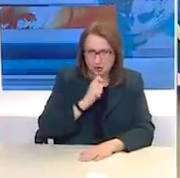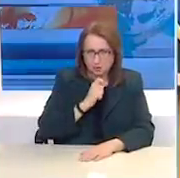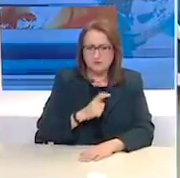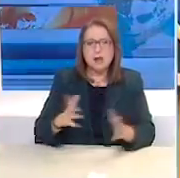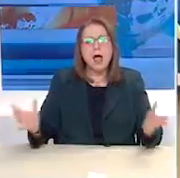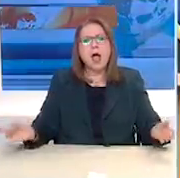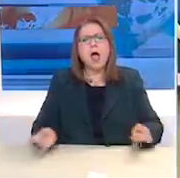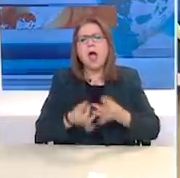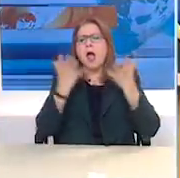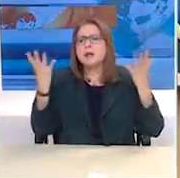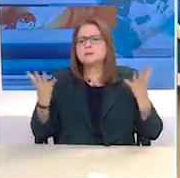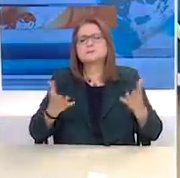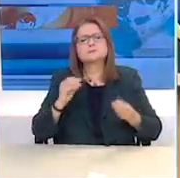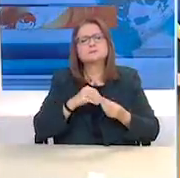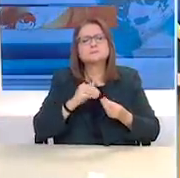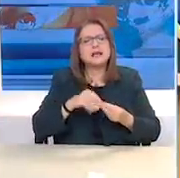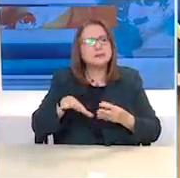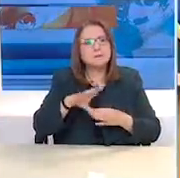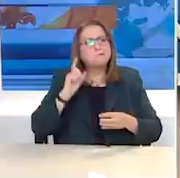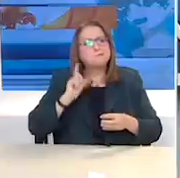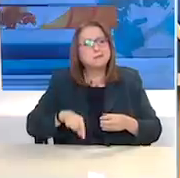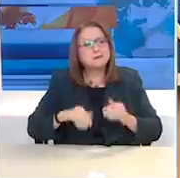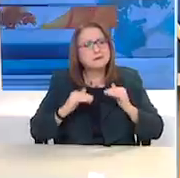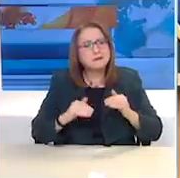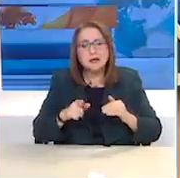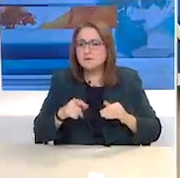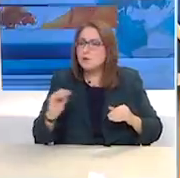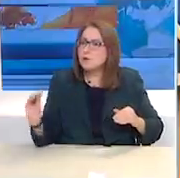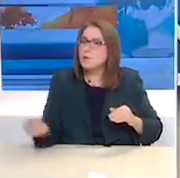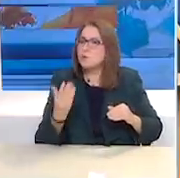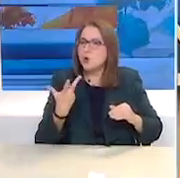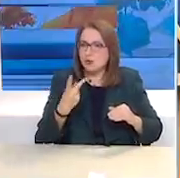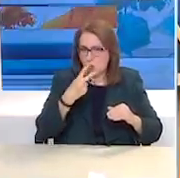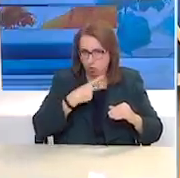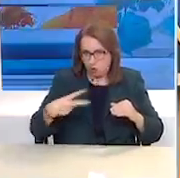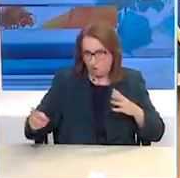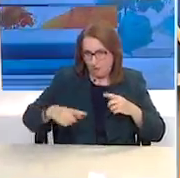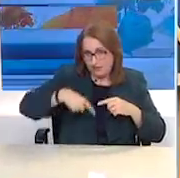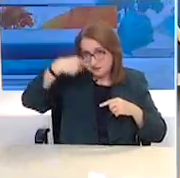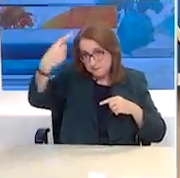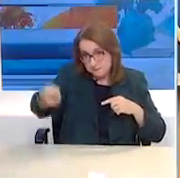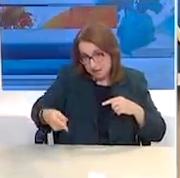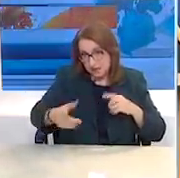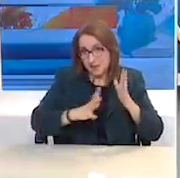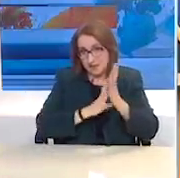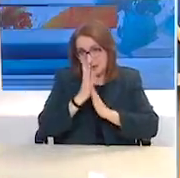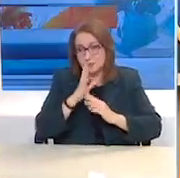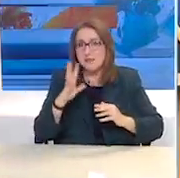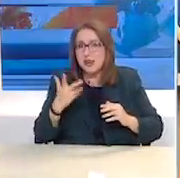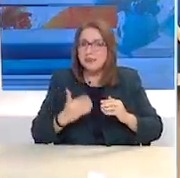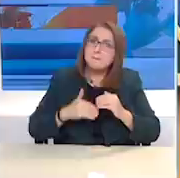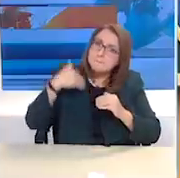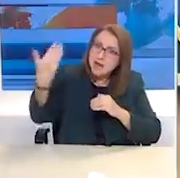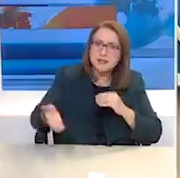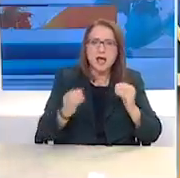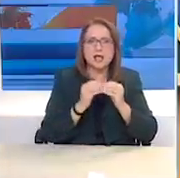του Πάσχα, οι συνέπειες θα φανούν επιδημιολογικά 2 εβδομάδες μετά, με βάση τα όσα έχετε πει. Άρα μετά τις 27 Απριλίου που έχει οριστεί